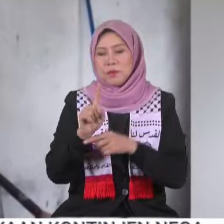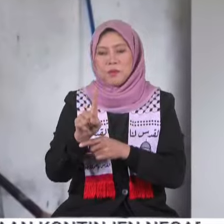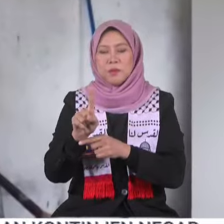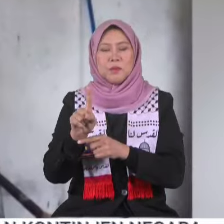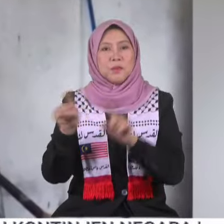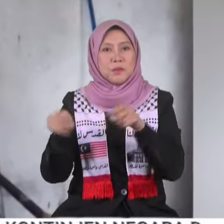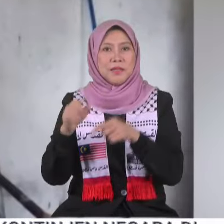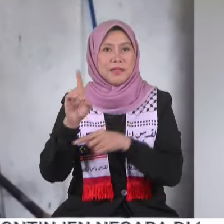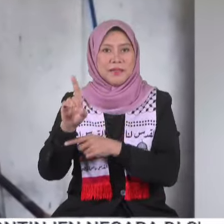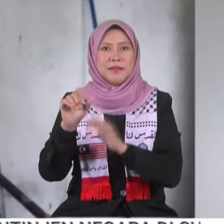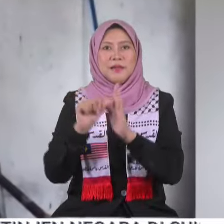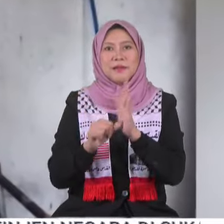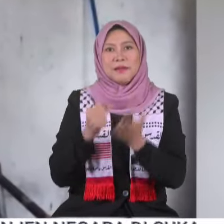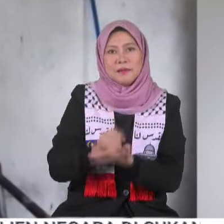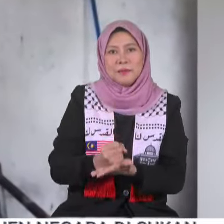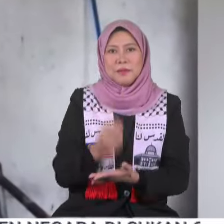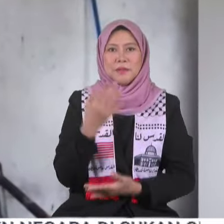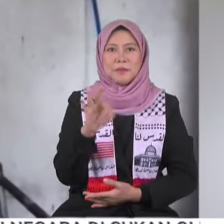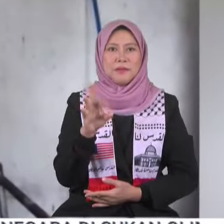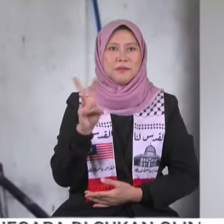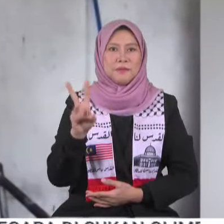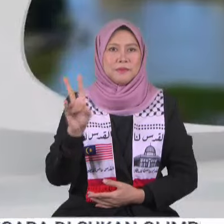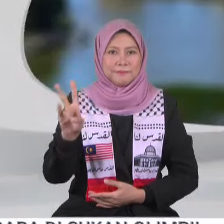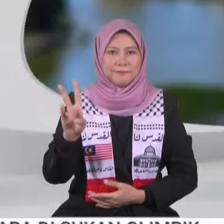135-1-D Akta Kastam 1967.